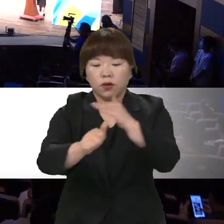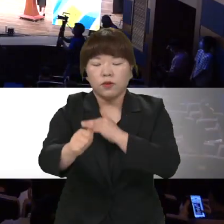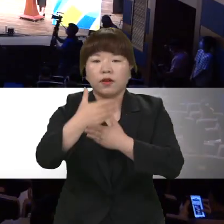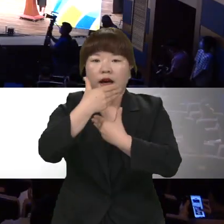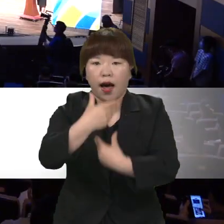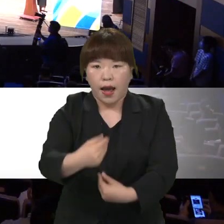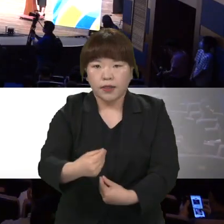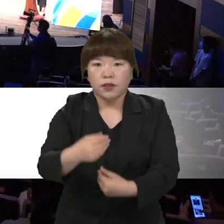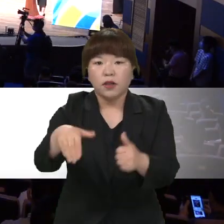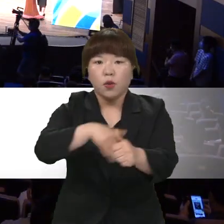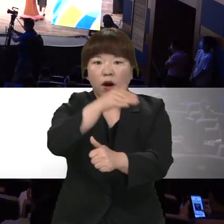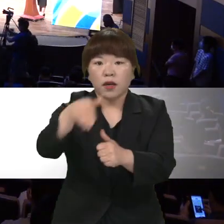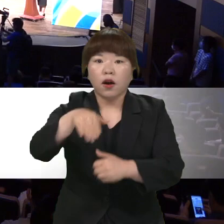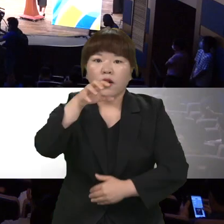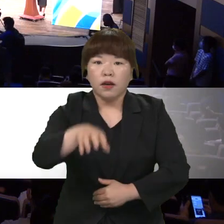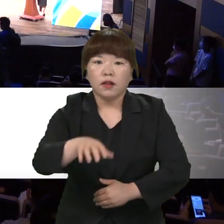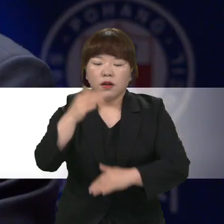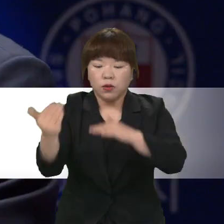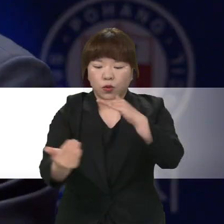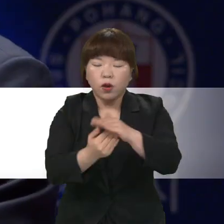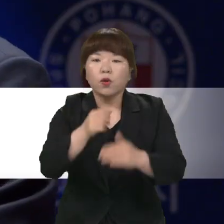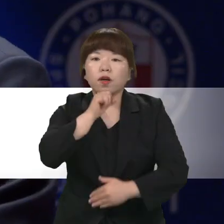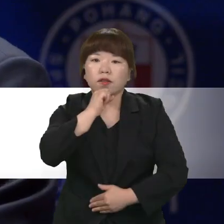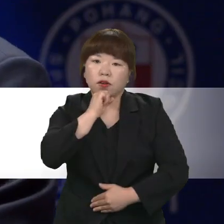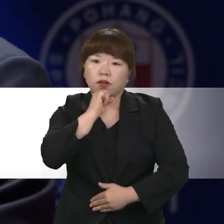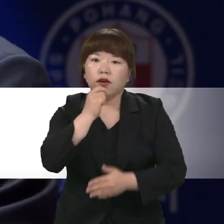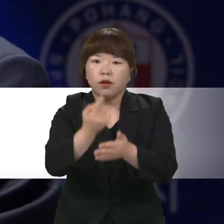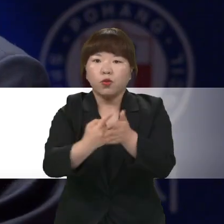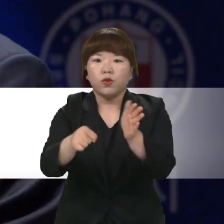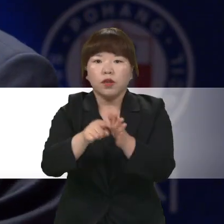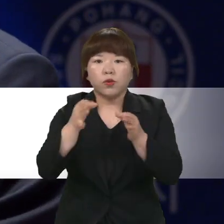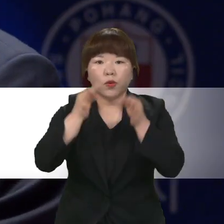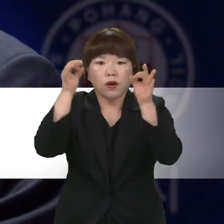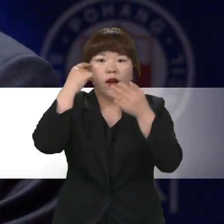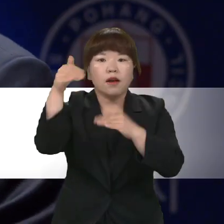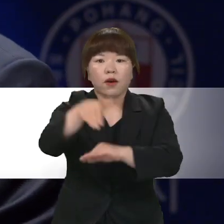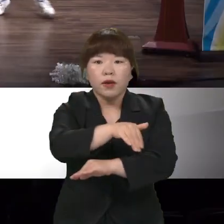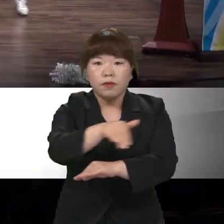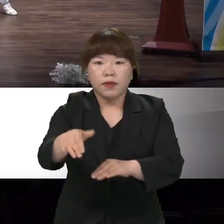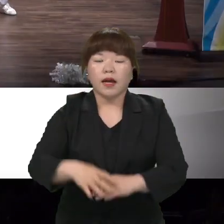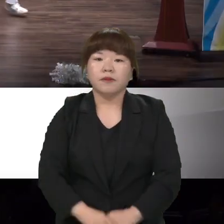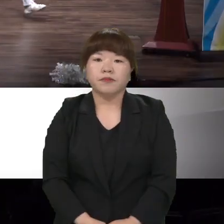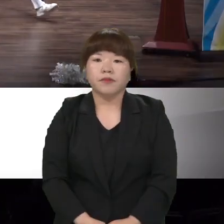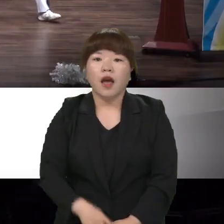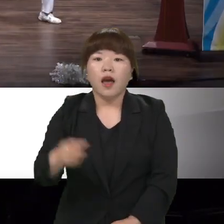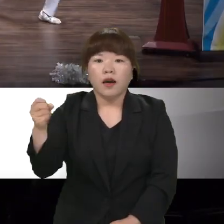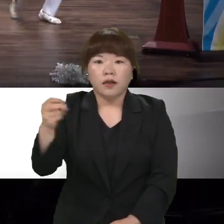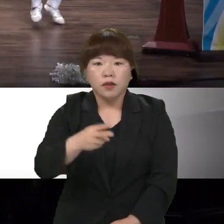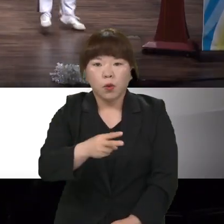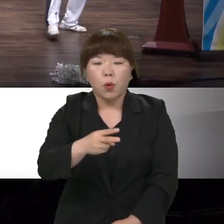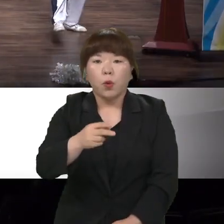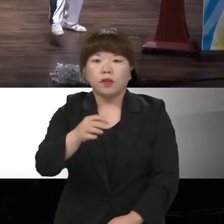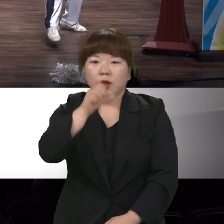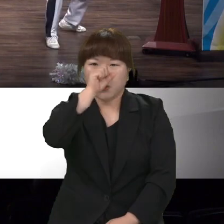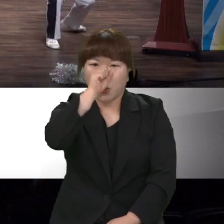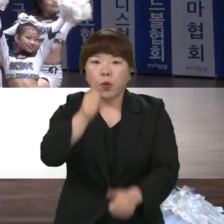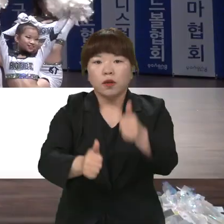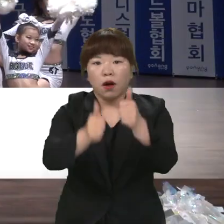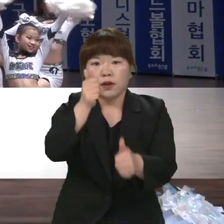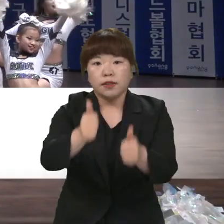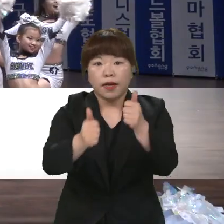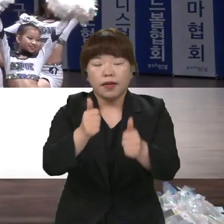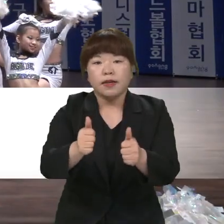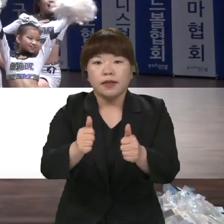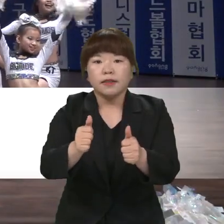안전한 환경에서 최고의 성적을 거둘 수 있도록 최선을 다 할 방침입니다 아울러 경북 도민 체육대회가 선의의